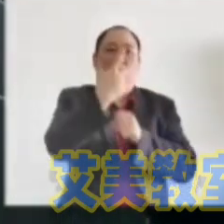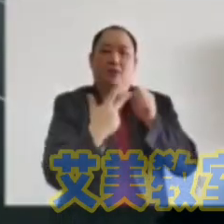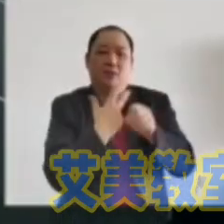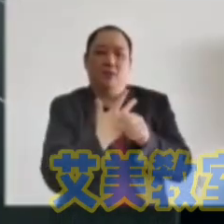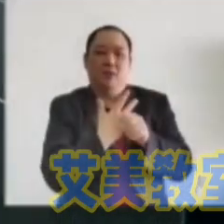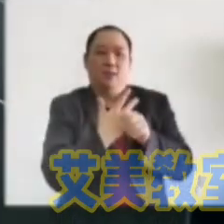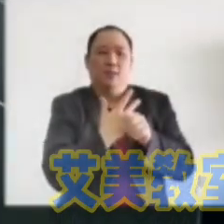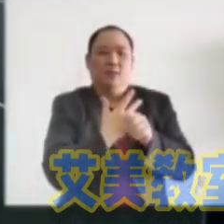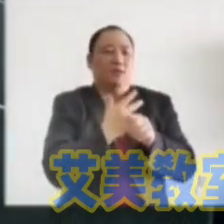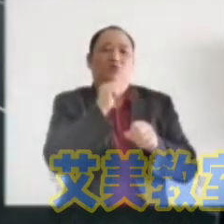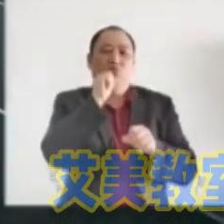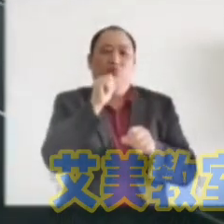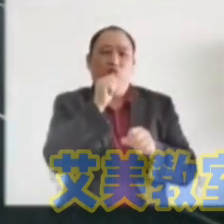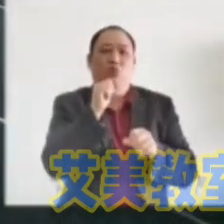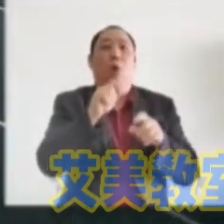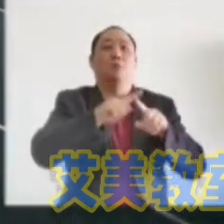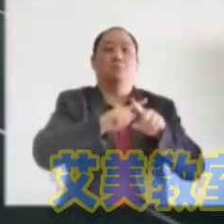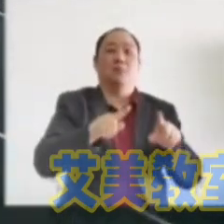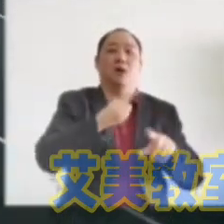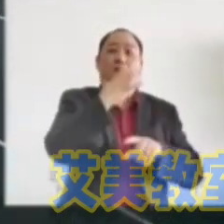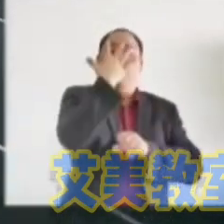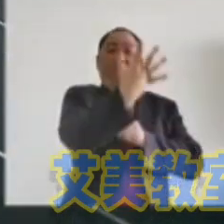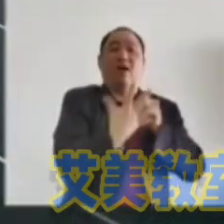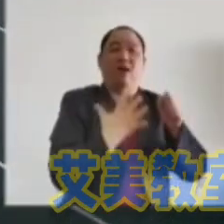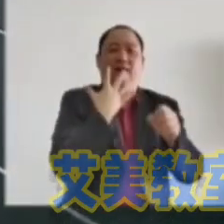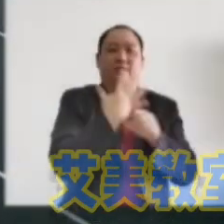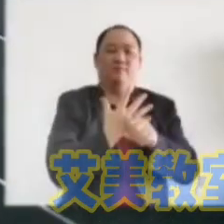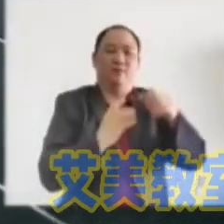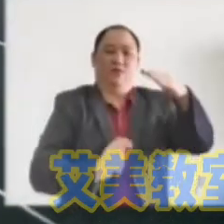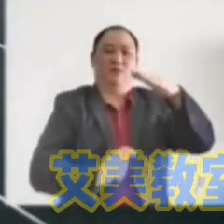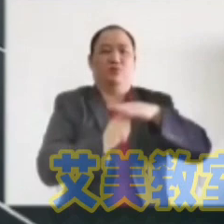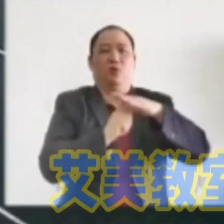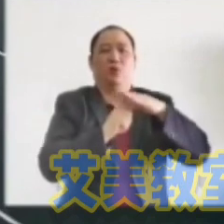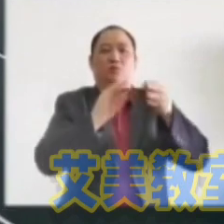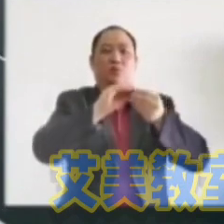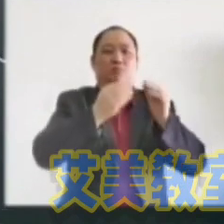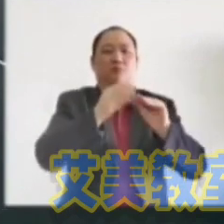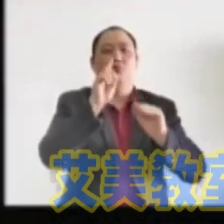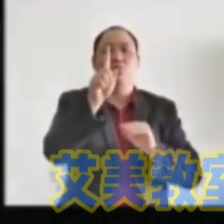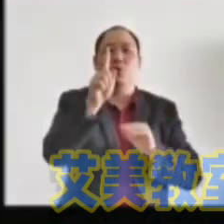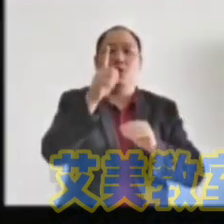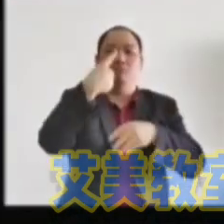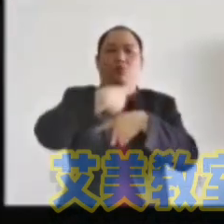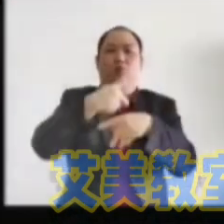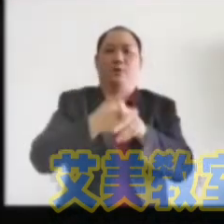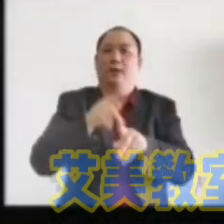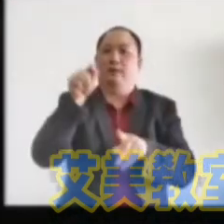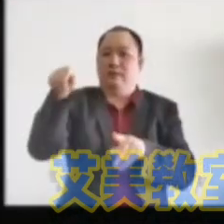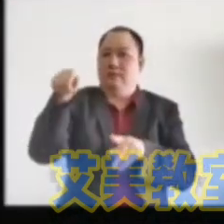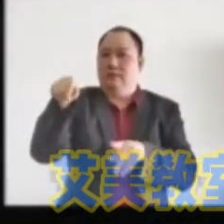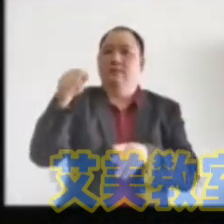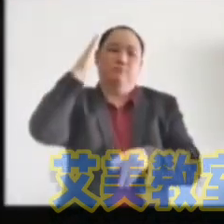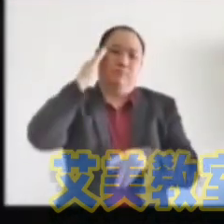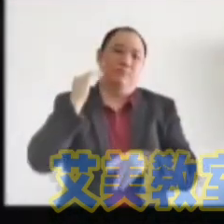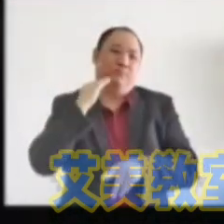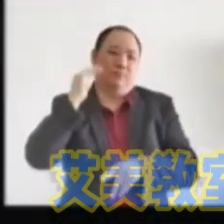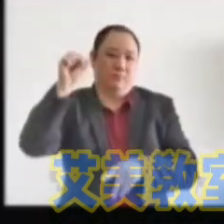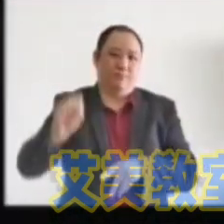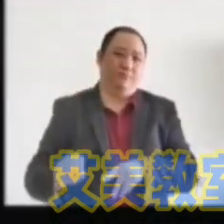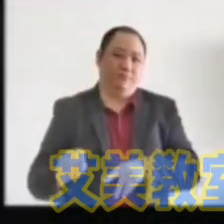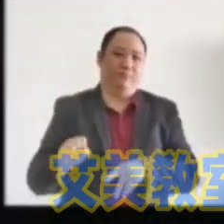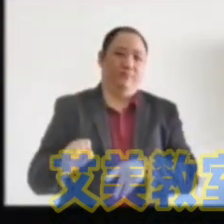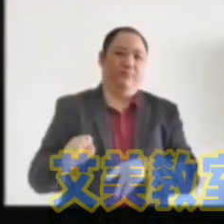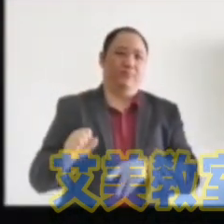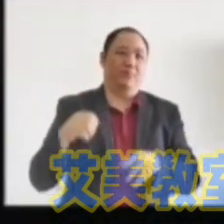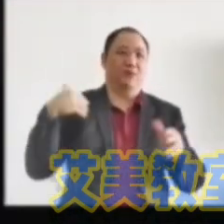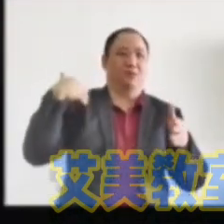不是2年，不是3年，而是连续5年哦，都取得销售量 top one 的这一个成绩。